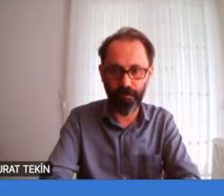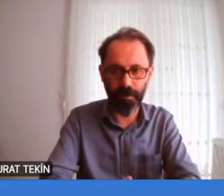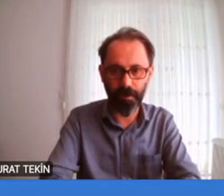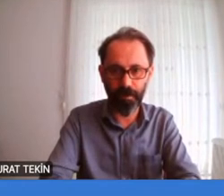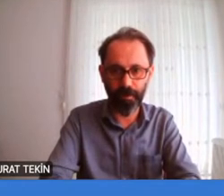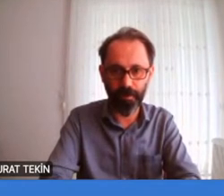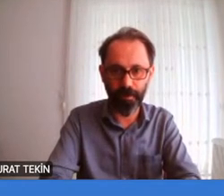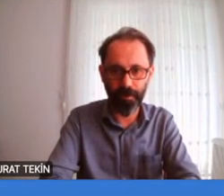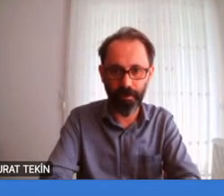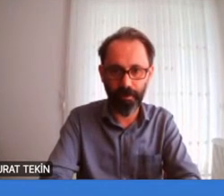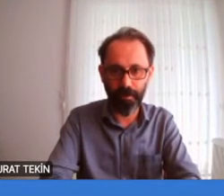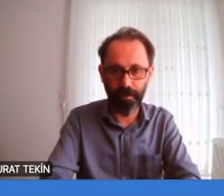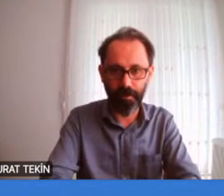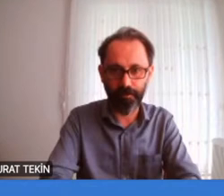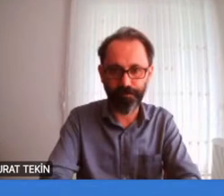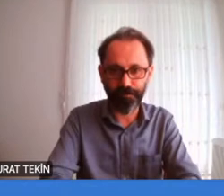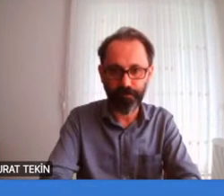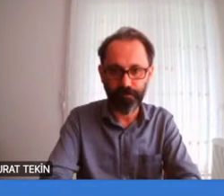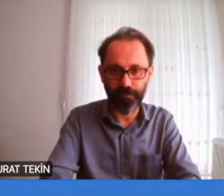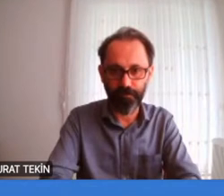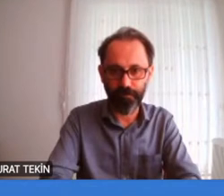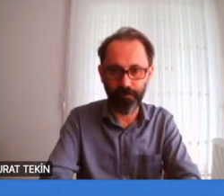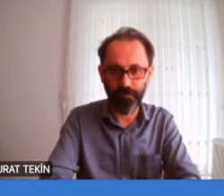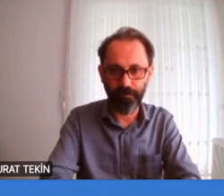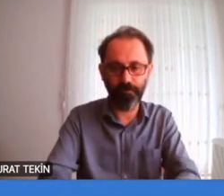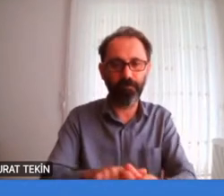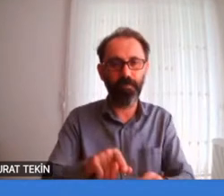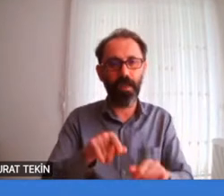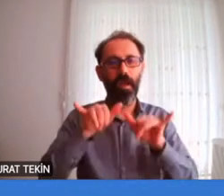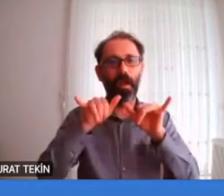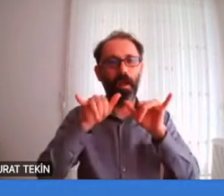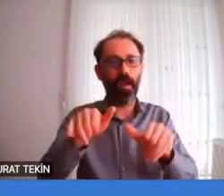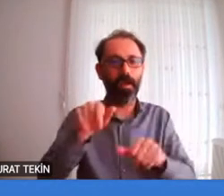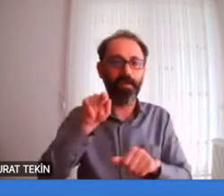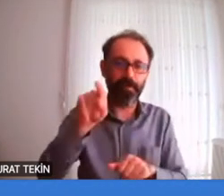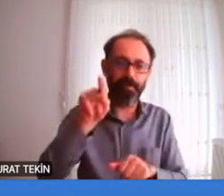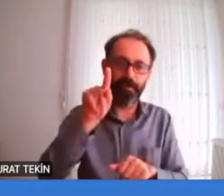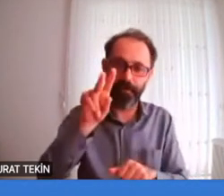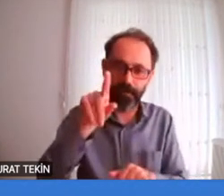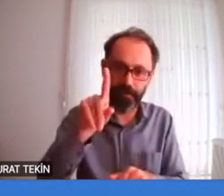Bir gün sizin gibi olmak için sizden sonra gelenler ne yapsınlar? Nelere dikkat etsinler?